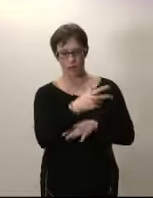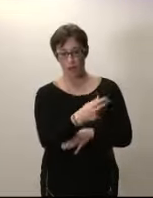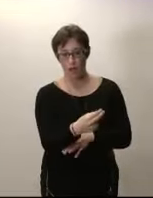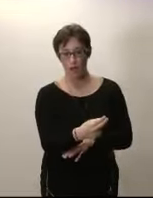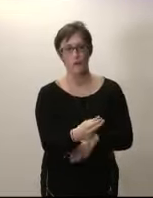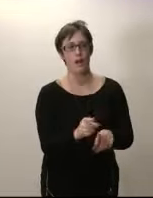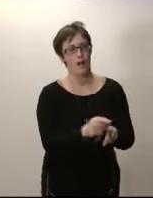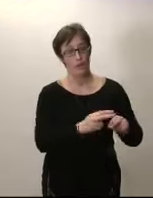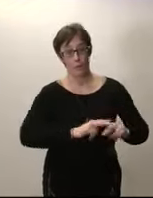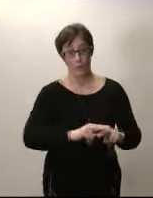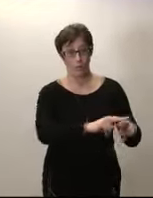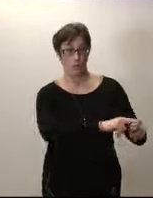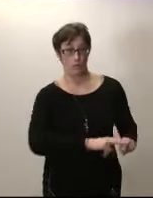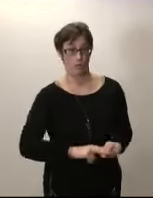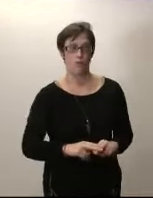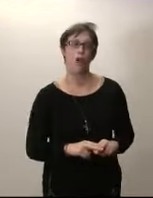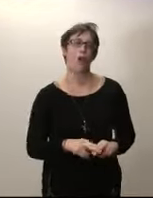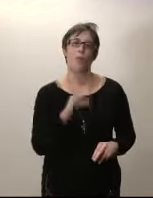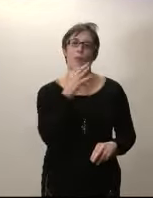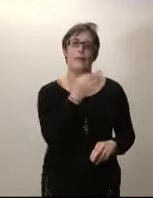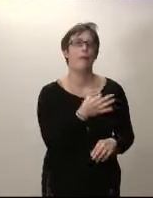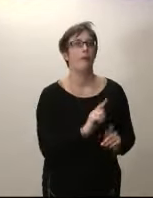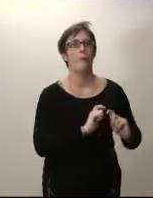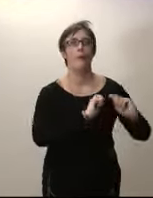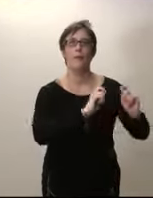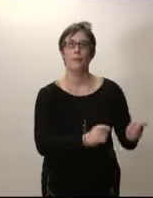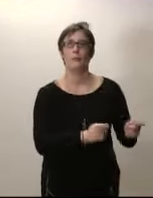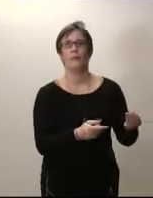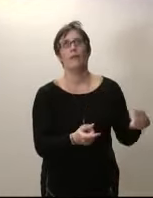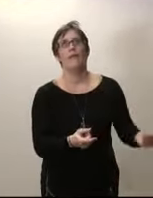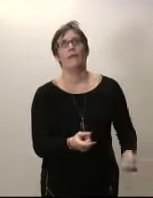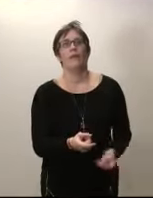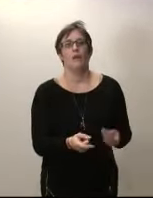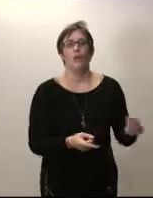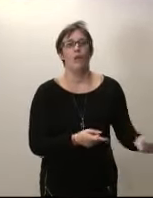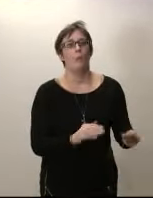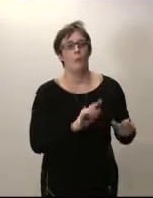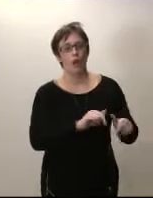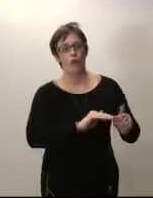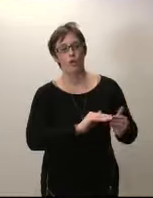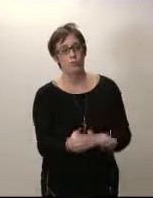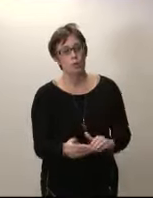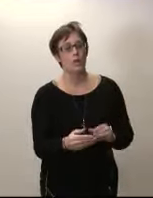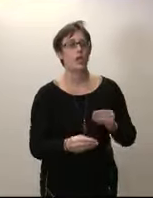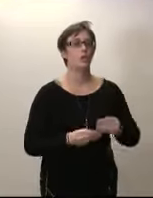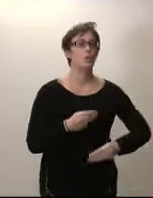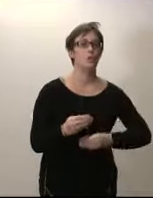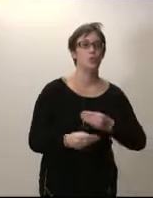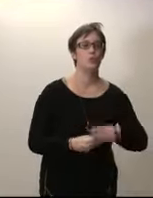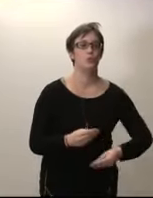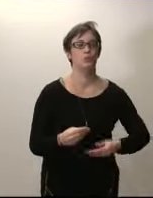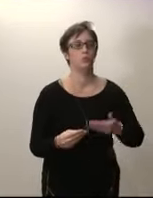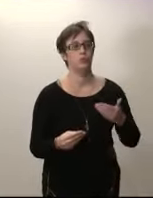terme de ghetto pour parler de ghetto simplement lorsqu'il y a un communautarisme ou qu'il s'agit simplement